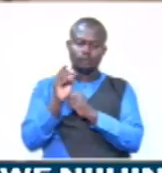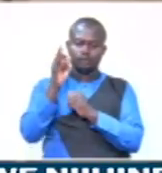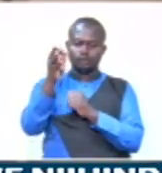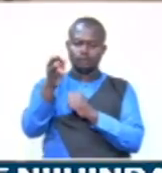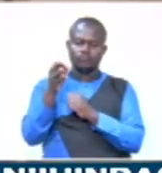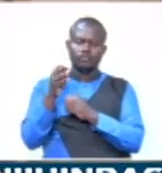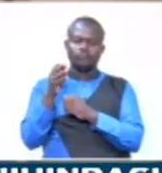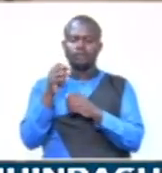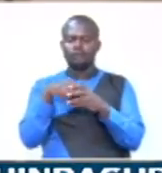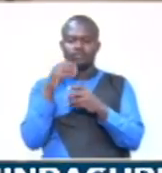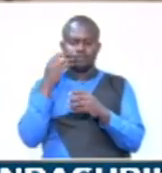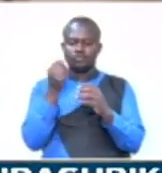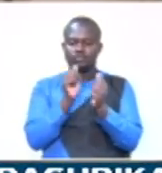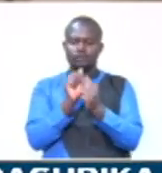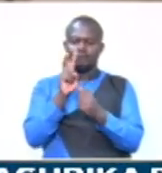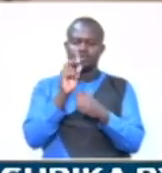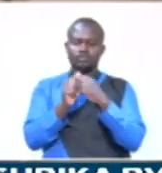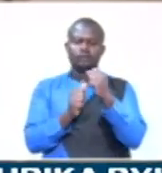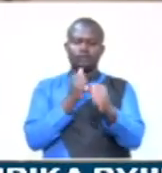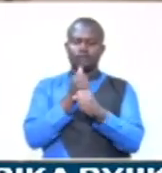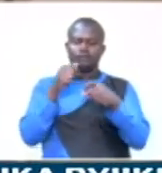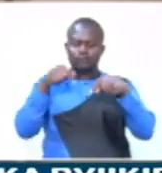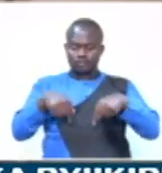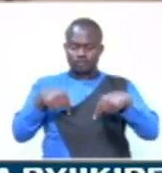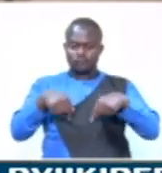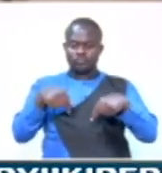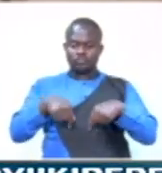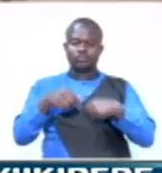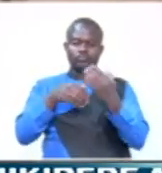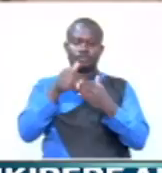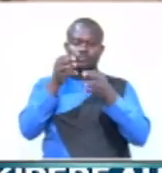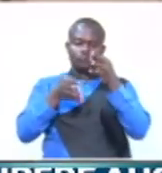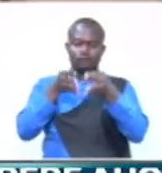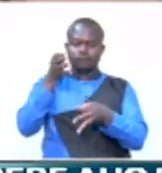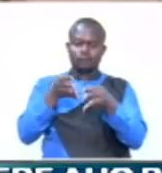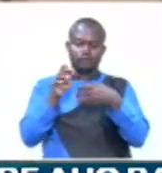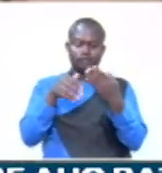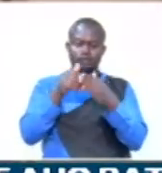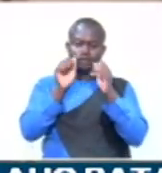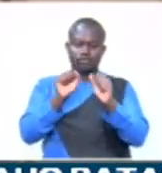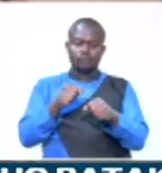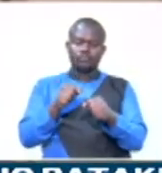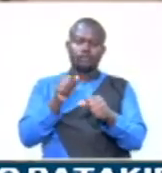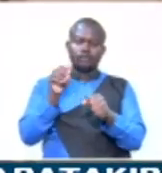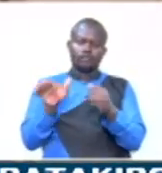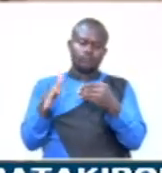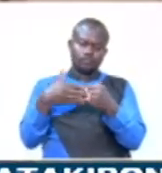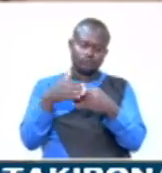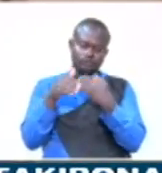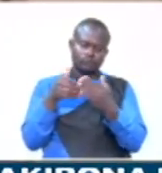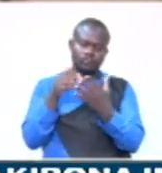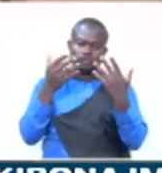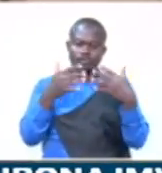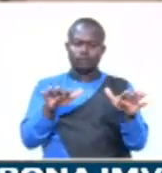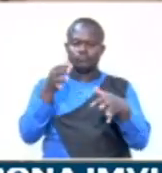12 kwa kwezi kwa 12 k'uyu mwaka nyine. Urwo rubanza rero nibwo rushobora kuzapfundikirwa cyangwa rushobora kuzaba